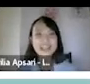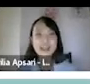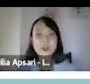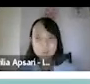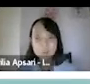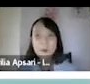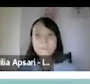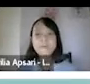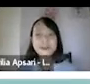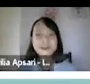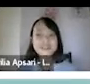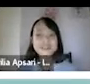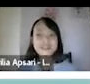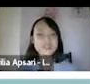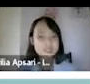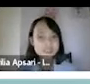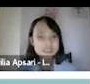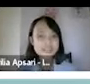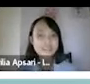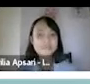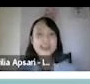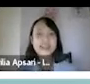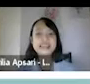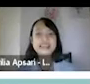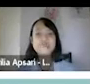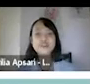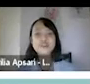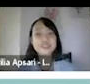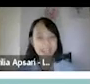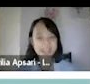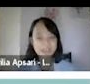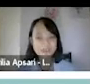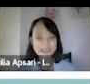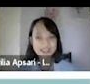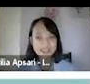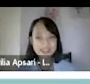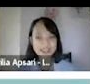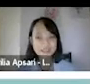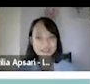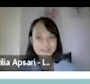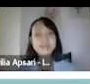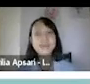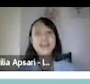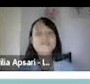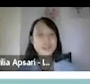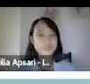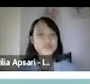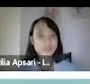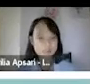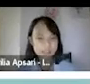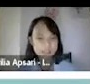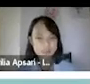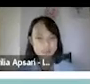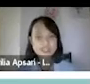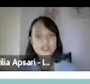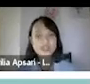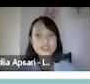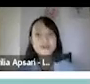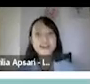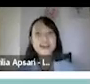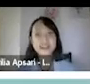Wongkar selaku pemapar Hasil studi iso pada hari ini yang berjudul telaah kebijakan SBY dalam merespon fenomena